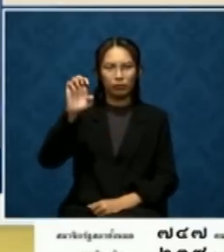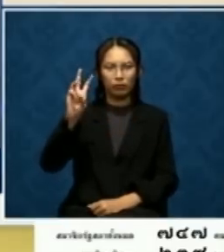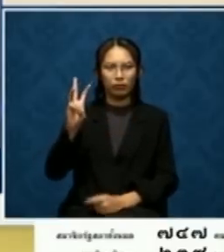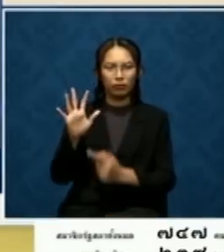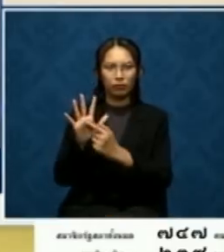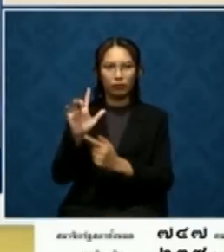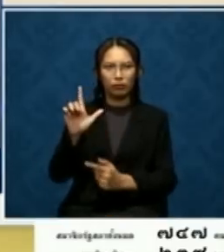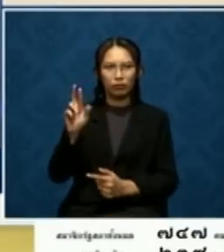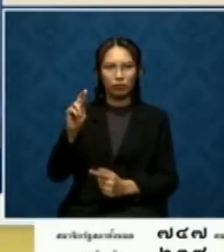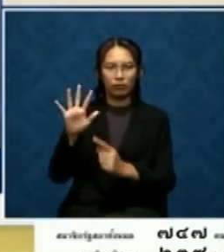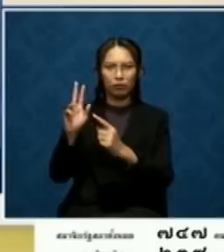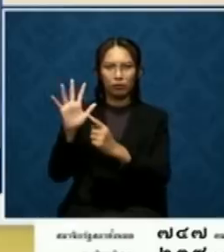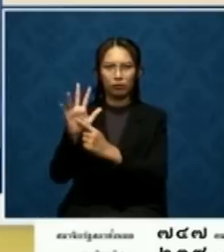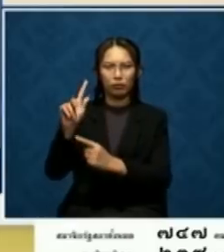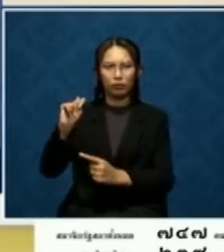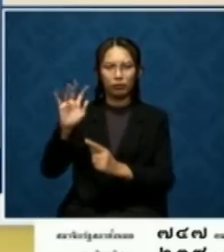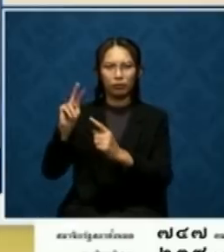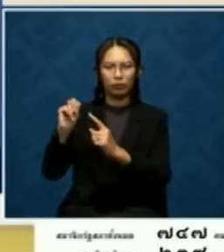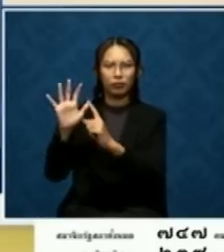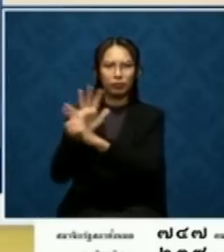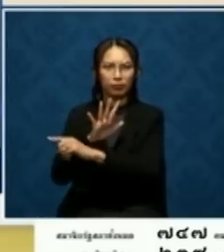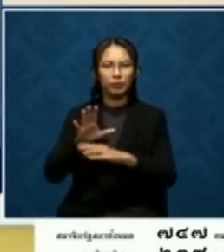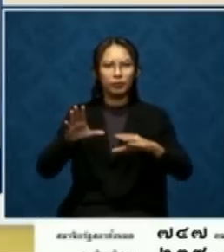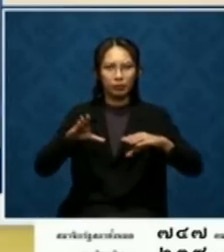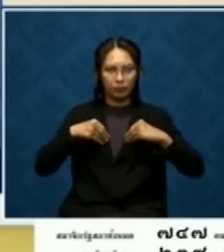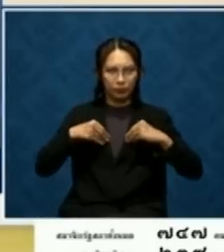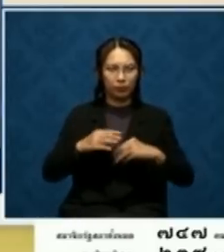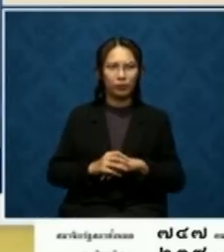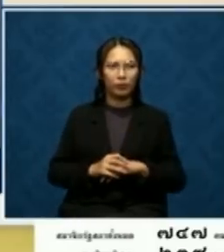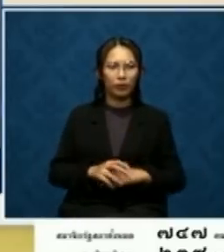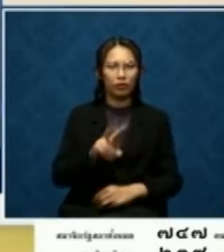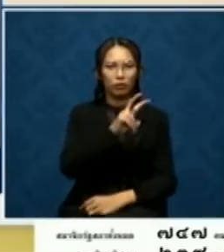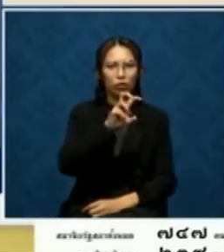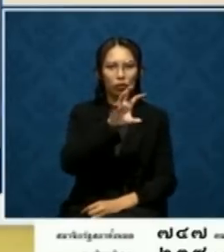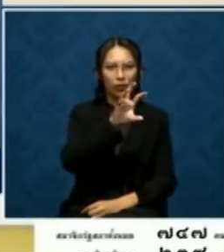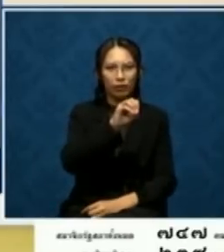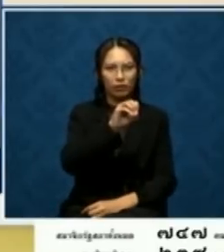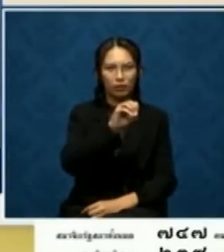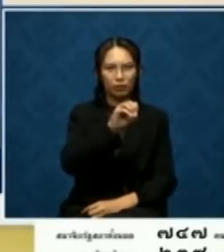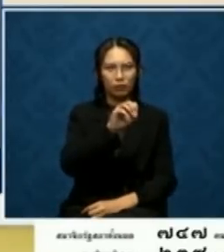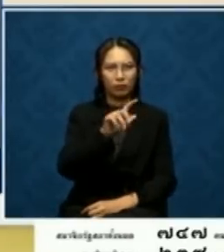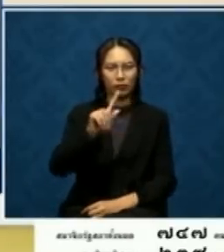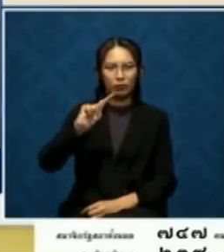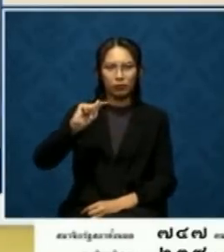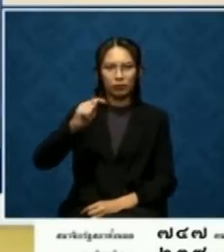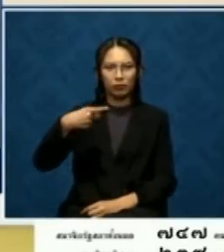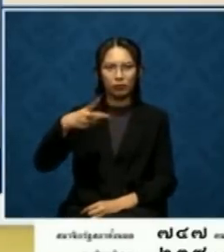มให้ฟื้นกลับมาได้ไหมคะ คือต้องบอกว่าเป็นการเอาประชานิยมมาสู้กับก้าวไกลถ้าพูดให้ตรงประเด็นเลยอ่ะ